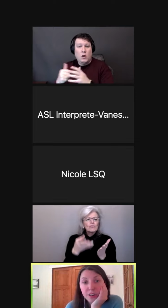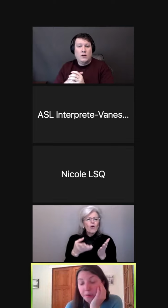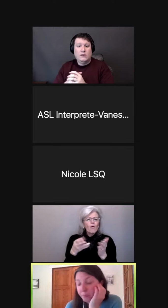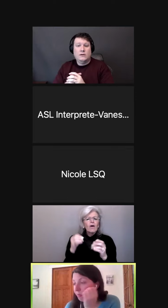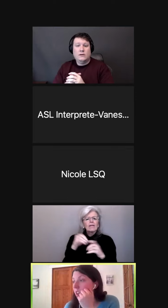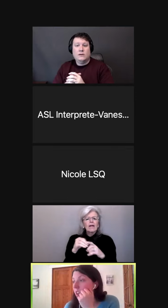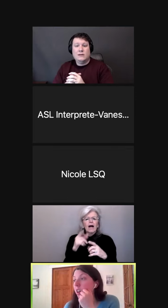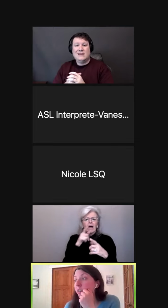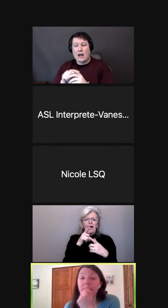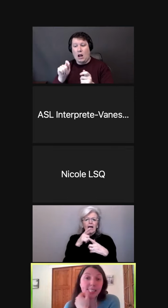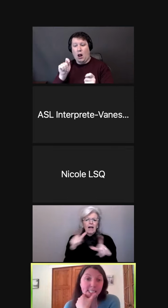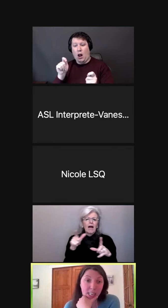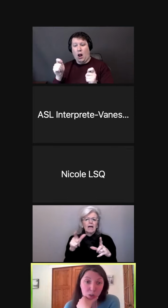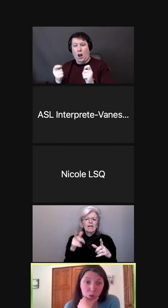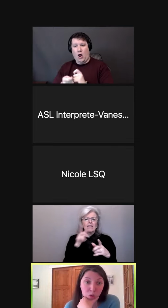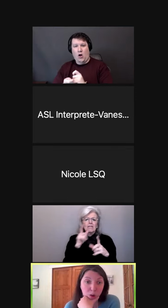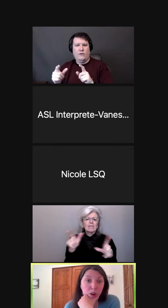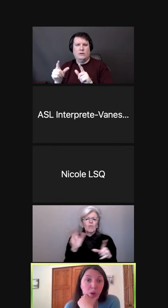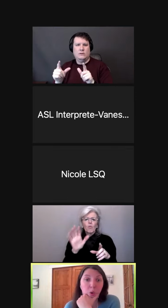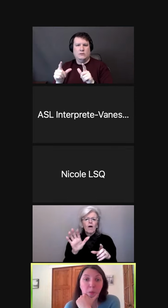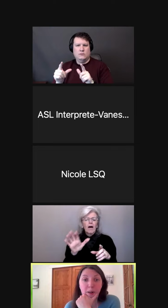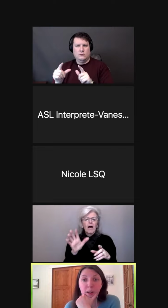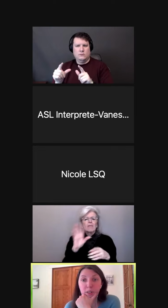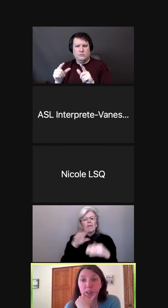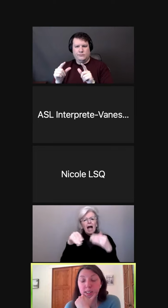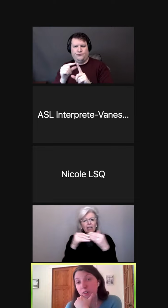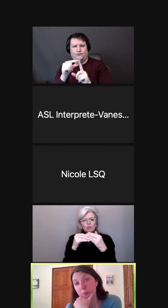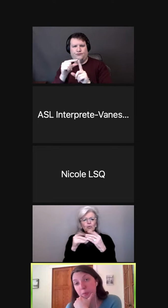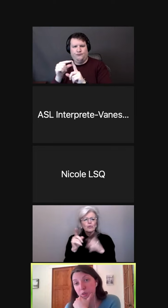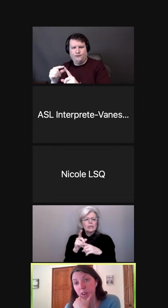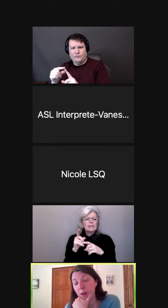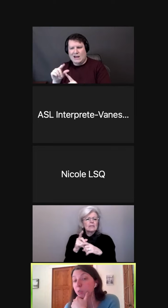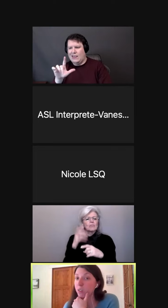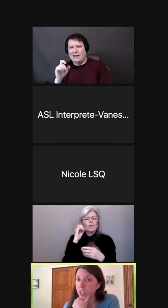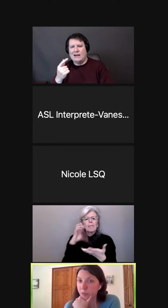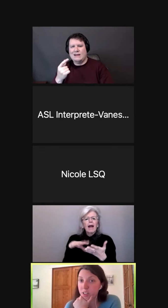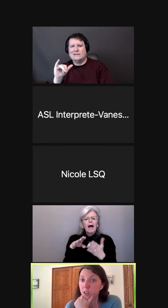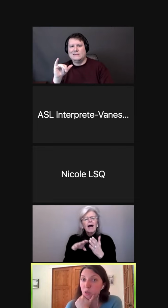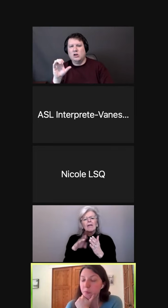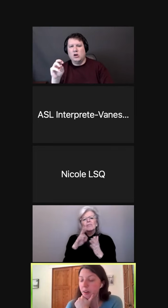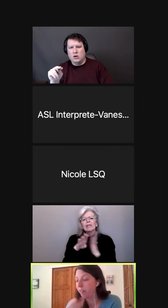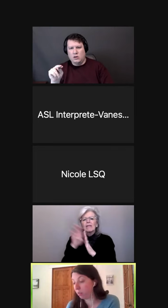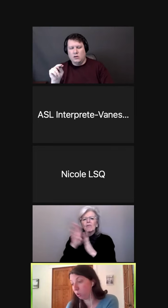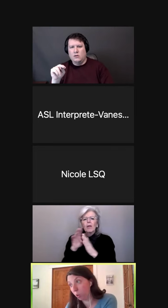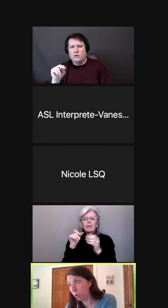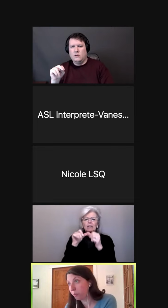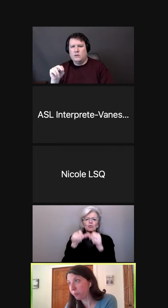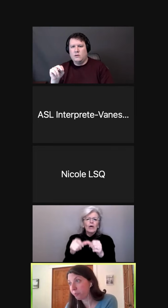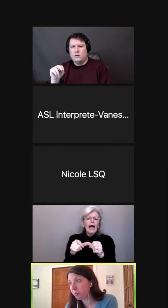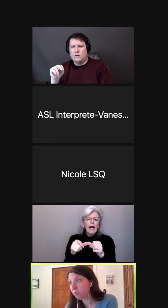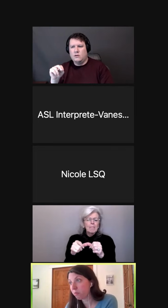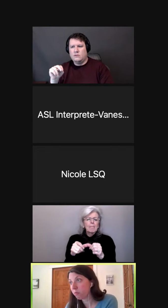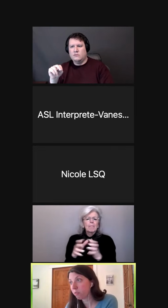langage, faire des ajouts au plan de développement durable, donc ça, j fait ça en 2022.